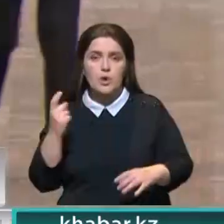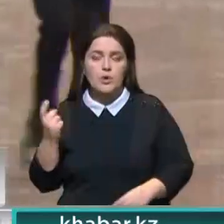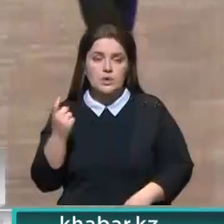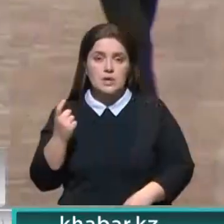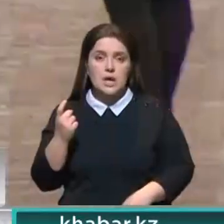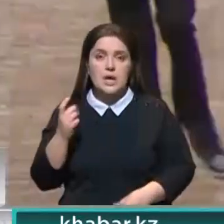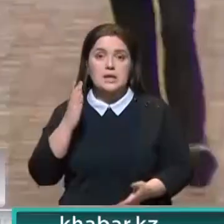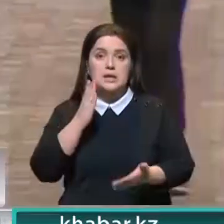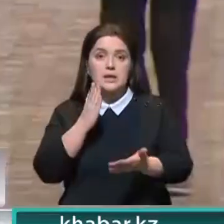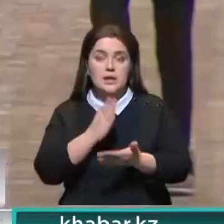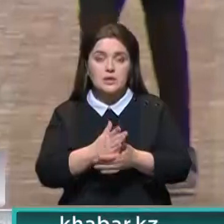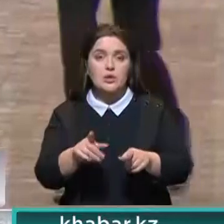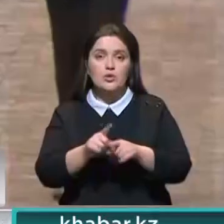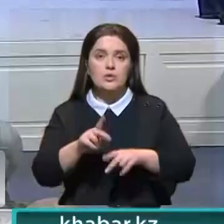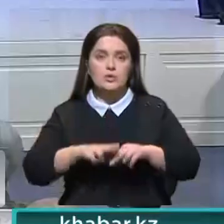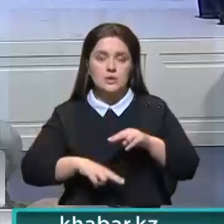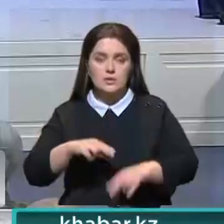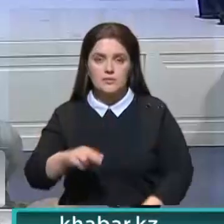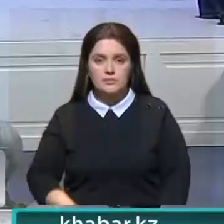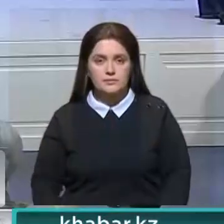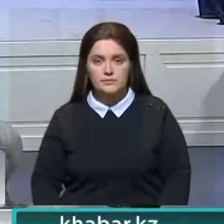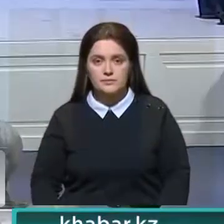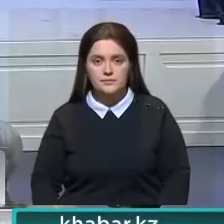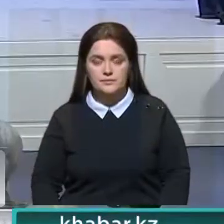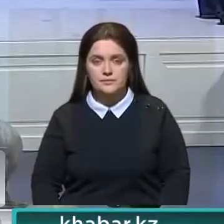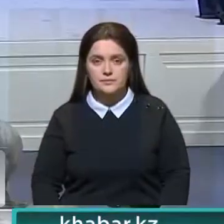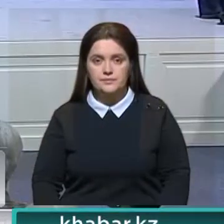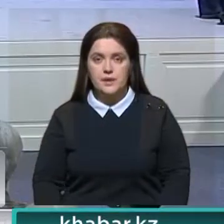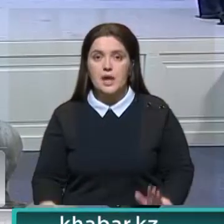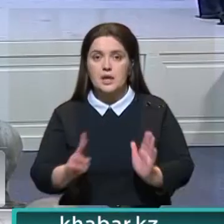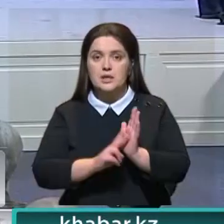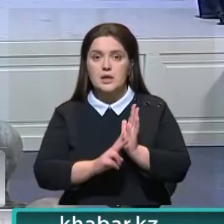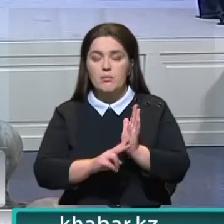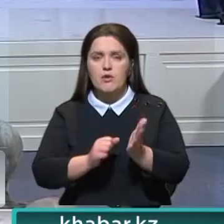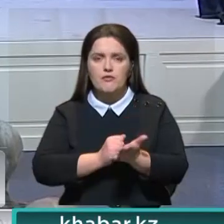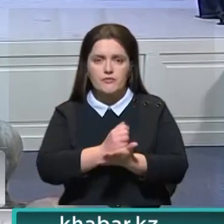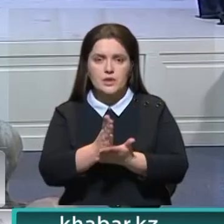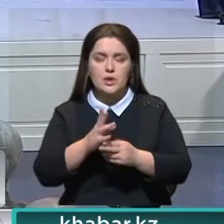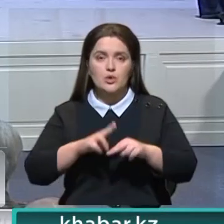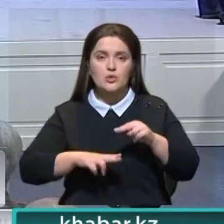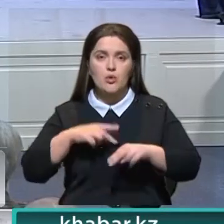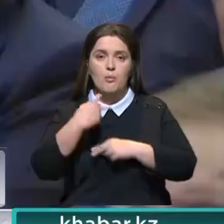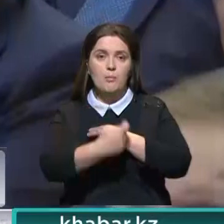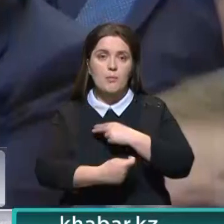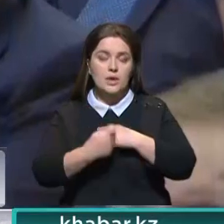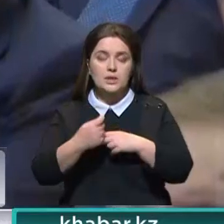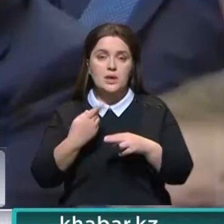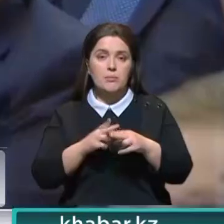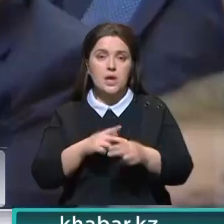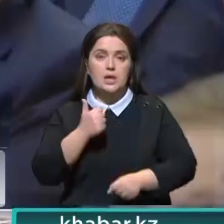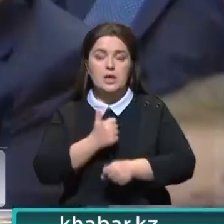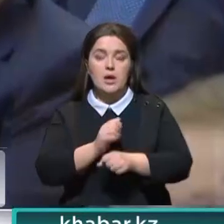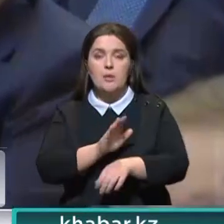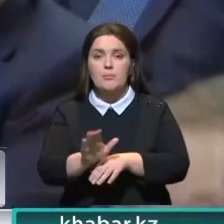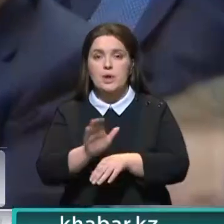хозтоваров. Есть потенциал и в строительстве. Производя более 70 видов стройматериалов, регион может стать основным